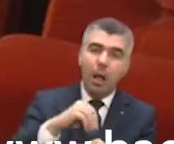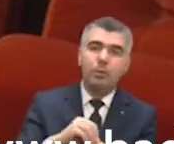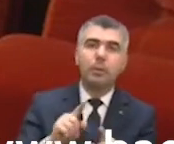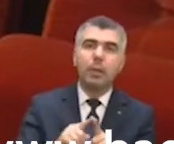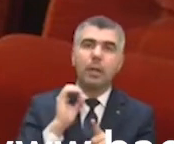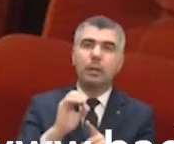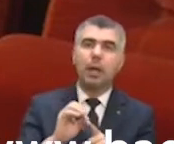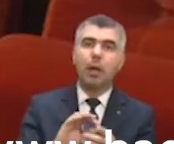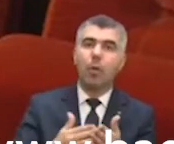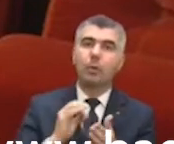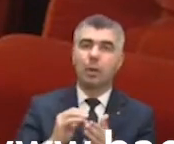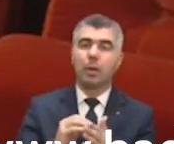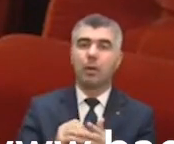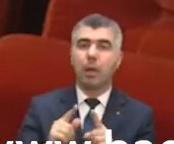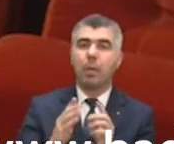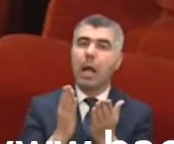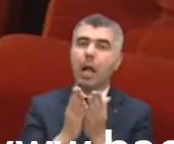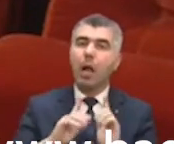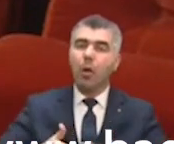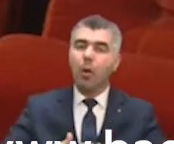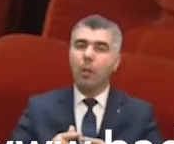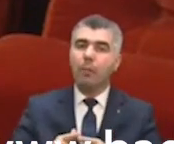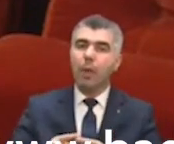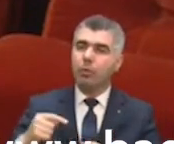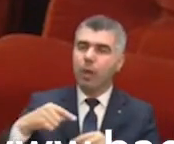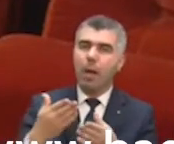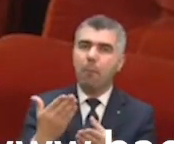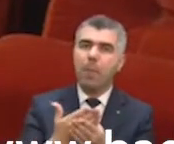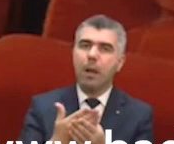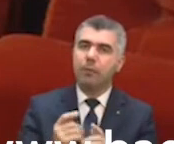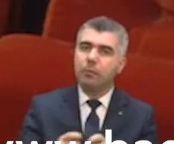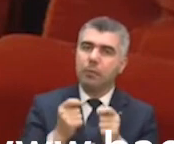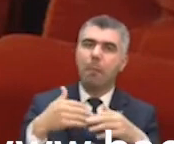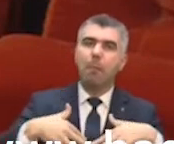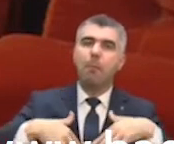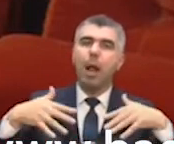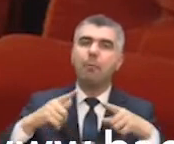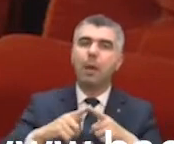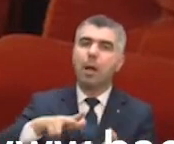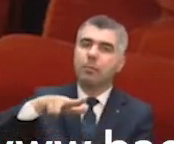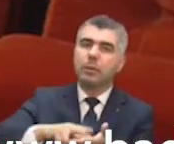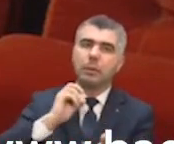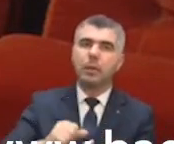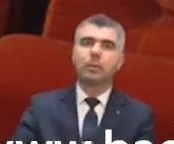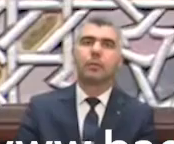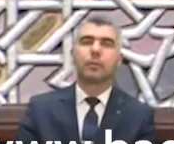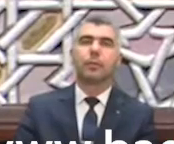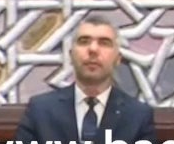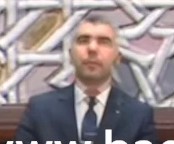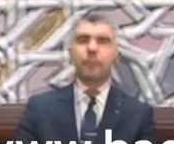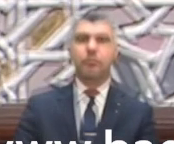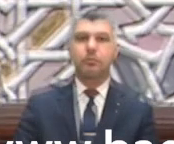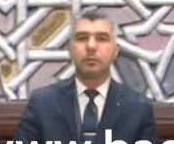في هذاك المجال داخل المعهد. المعهد موجود، خصو القانون يجي للبرلمان باش يدوز باش ندخلو باش مضيان يولي محامي.